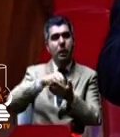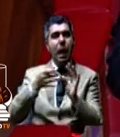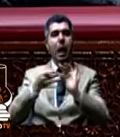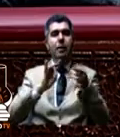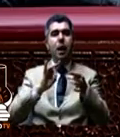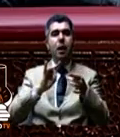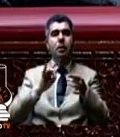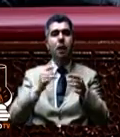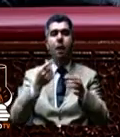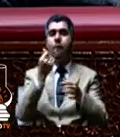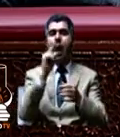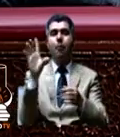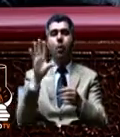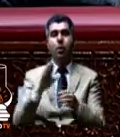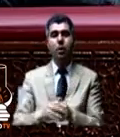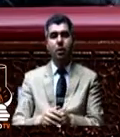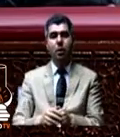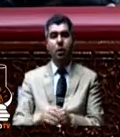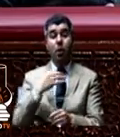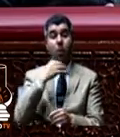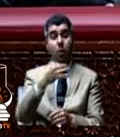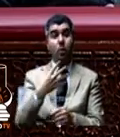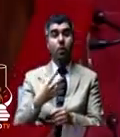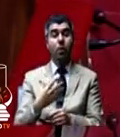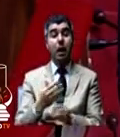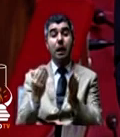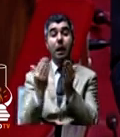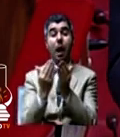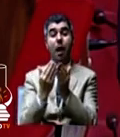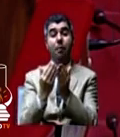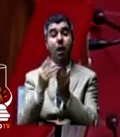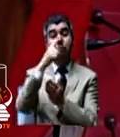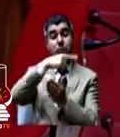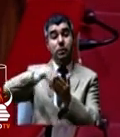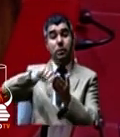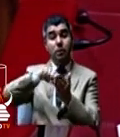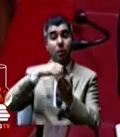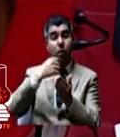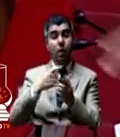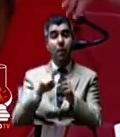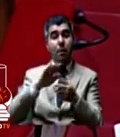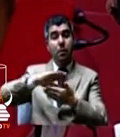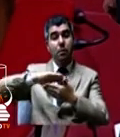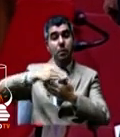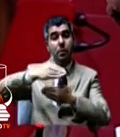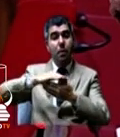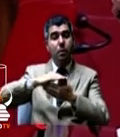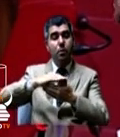الانترنت مجانا. قولوا لي بالله كيفاش هاد الطلبه ديالنا اللي ما عندوش مسكين الحاسوب اشنو غادي